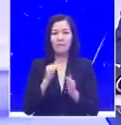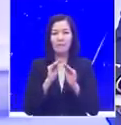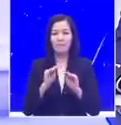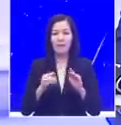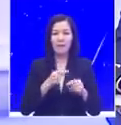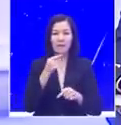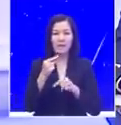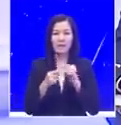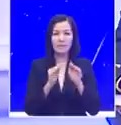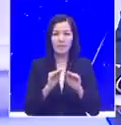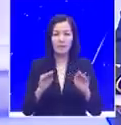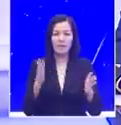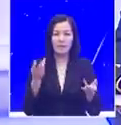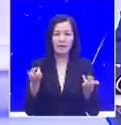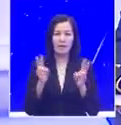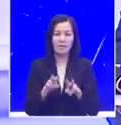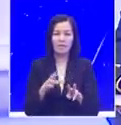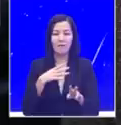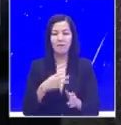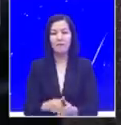балалары, немерелері қалды.